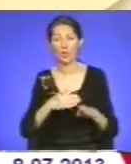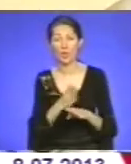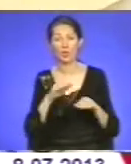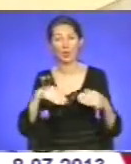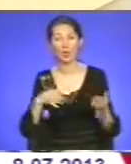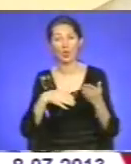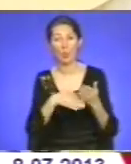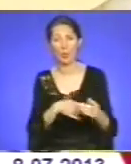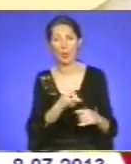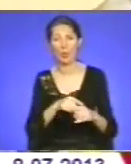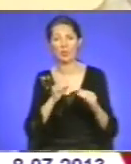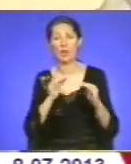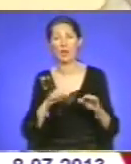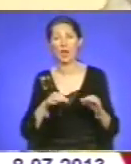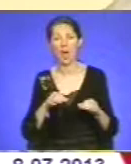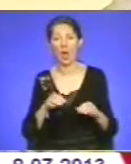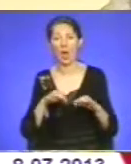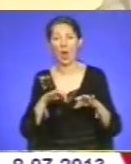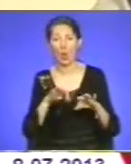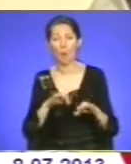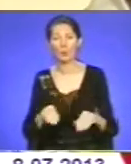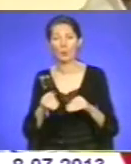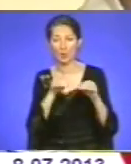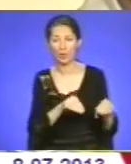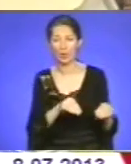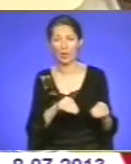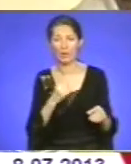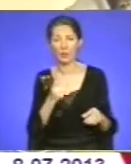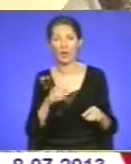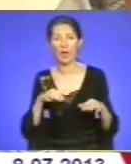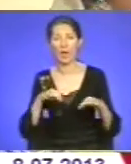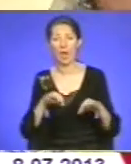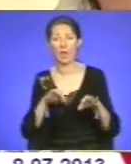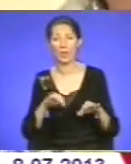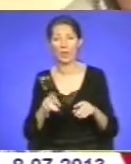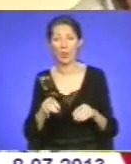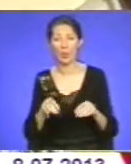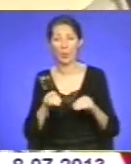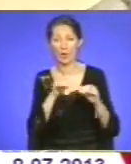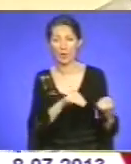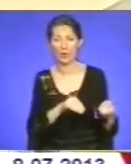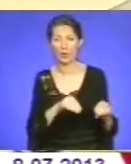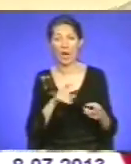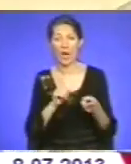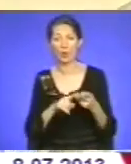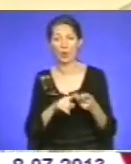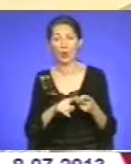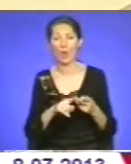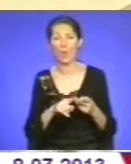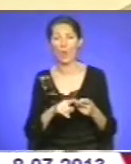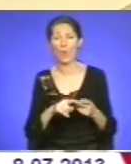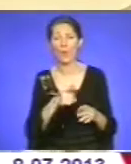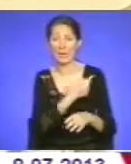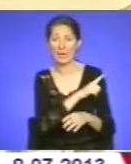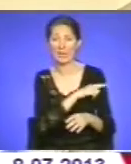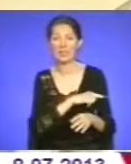комплекс пересувний складається з двох. Одна отака мобільна установка пересувна, а друга в нас стоїть в поліклініці стаціонарна